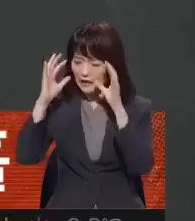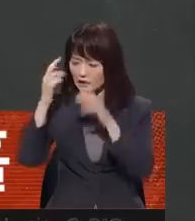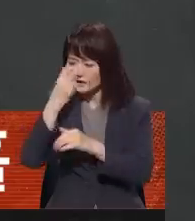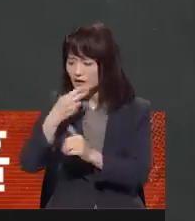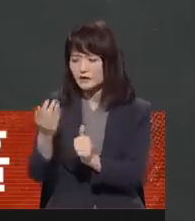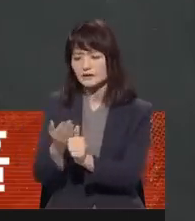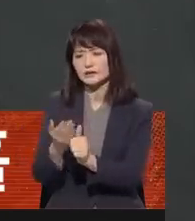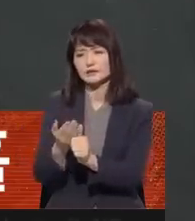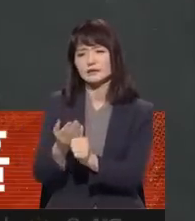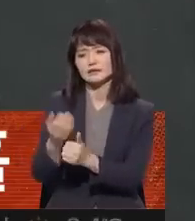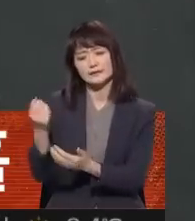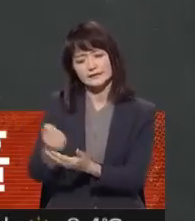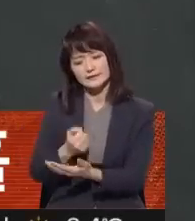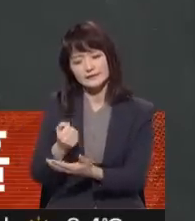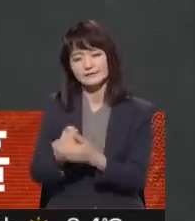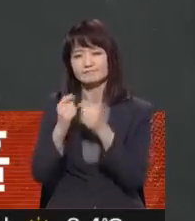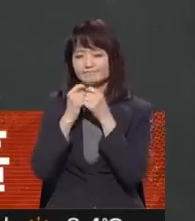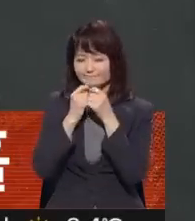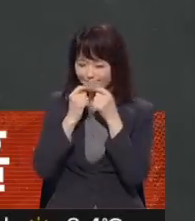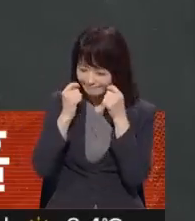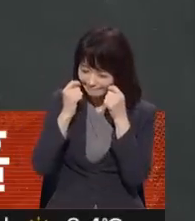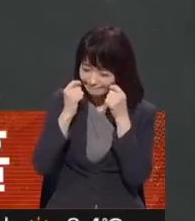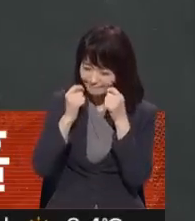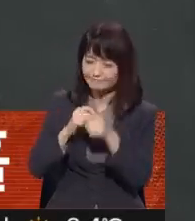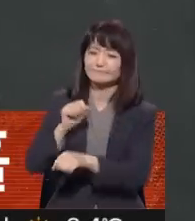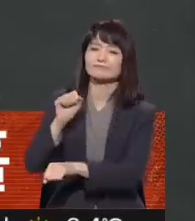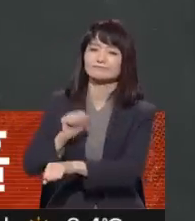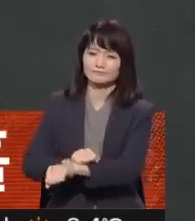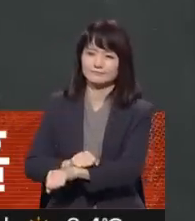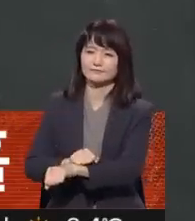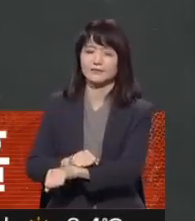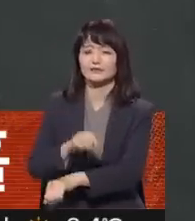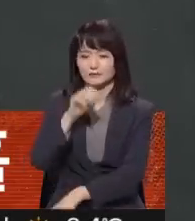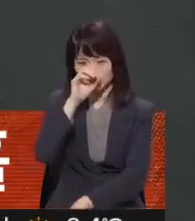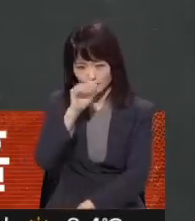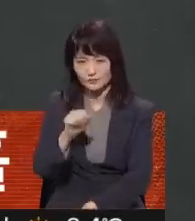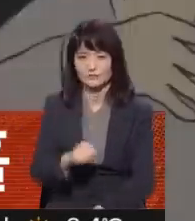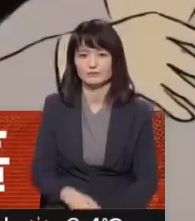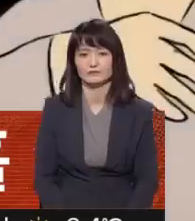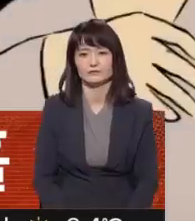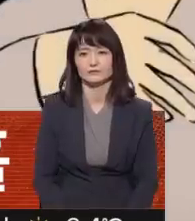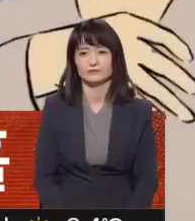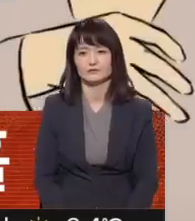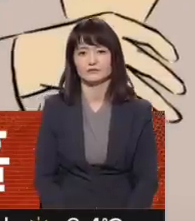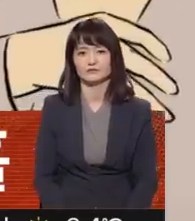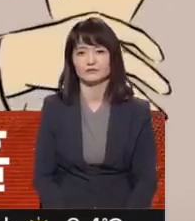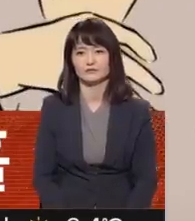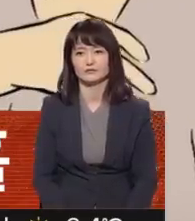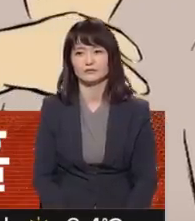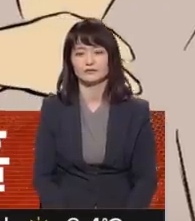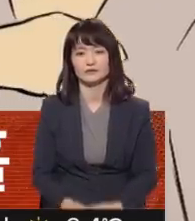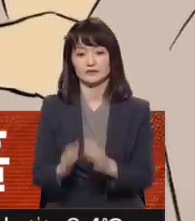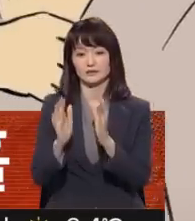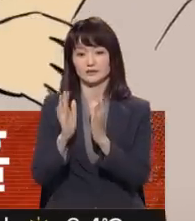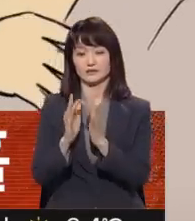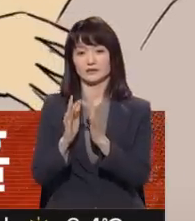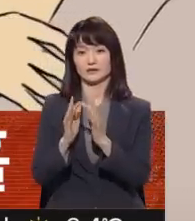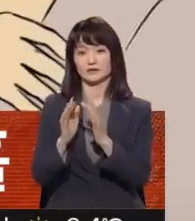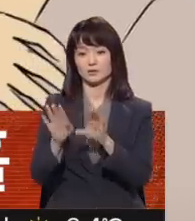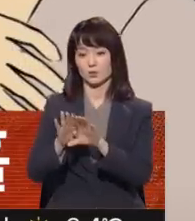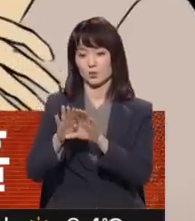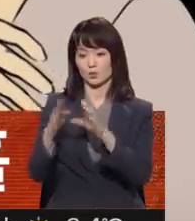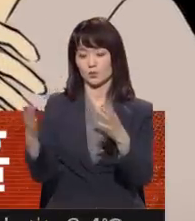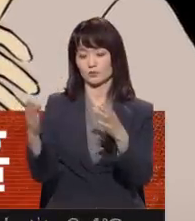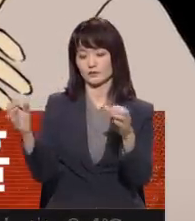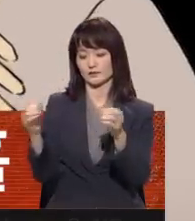때문에 웃음을 찾고 재밌어 하니까 잘했구나 싶어서 참 그 공감했었죠 그리고 오픈 체인팅 방이 있는데 전기 이모